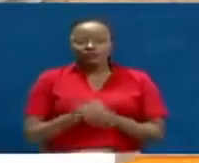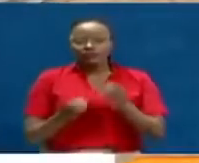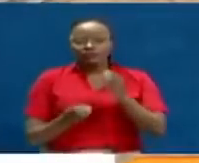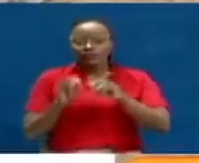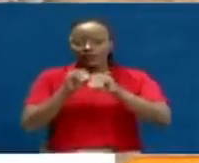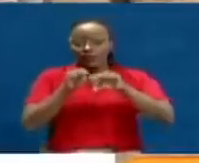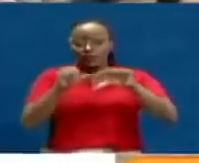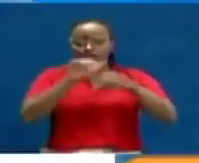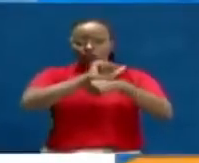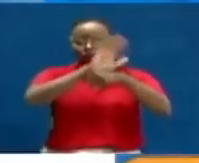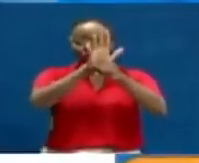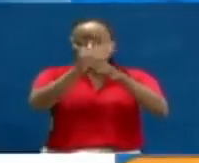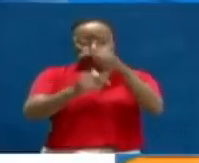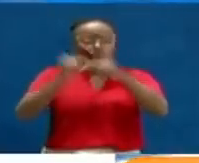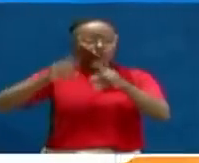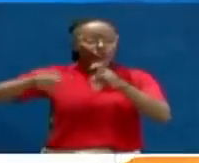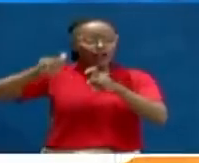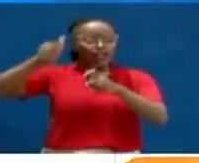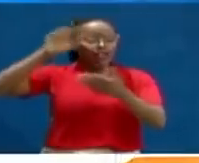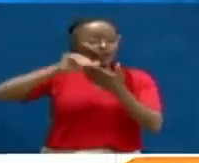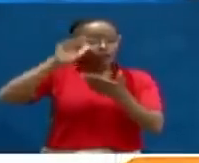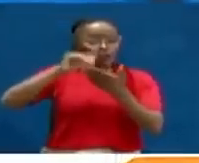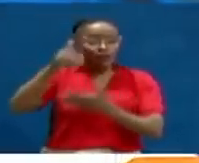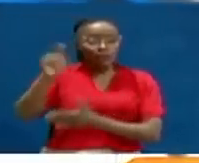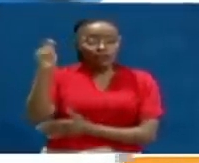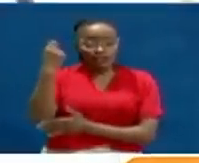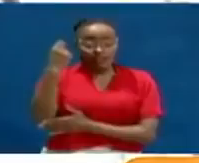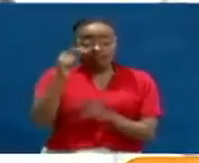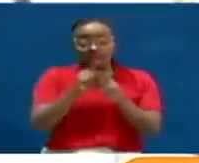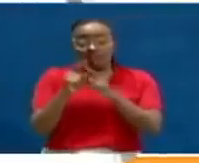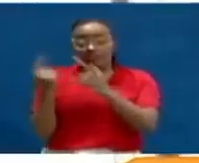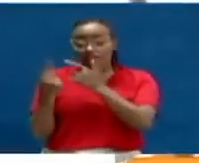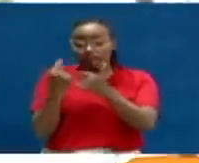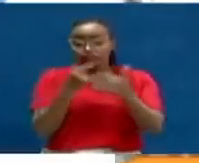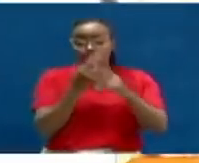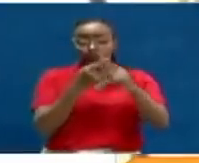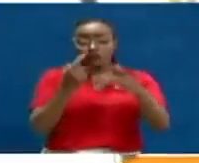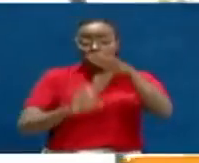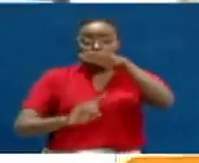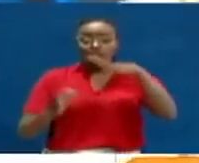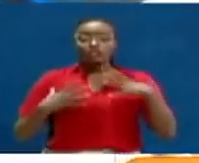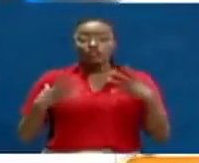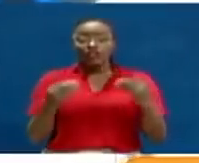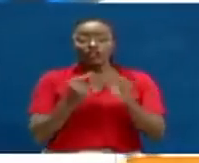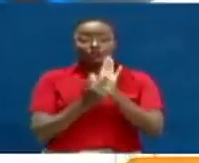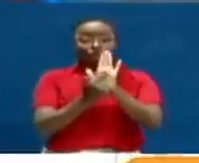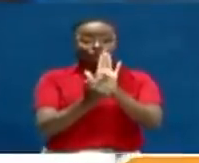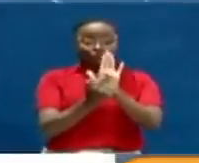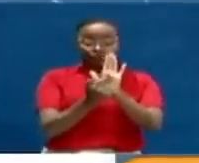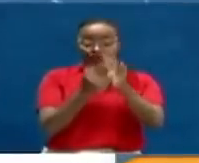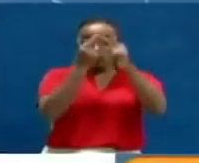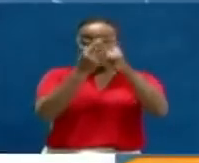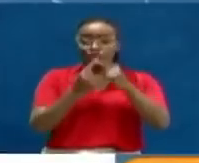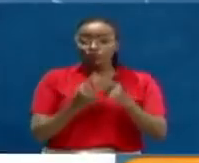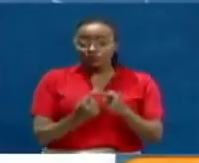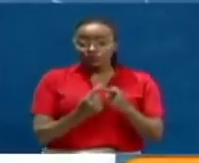Maambukizi ya virusi vya korona yanazidi kuongezeka kwa kasi humu nchini. Takwimu rasmi kutoka Wizara ya Afya zinaonyesha kuwa jumla